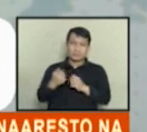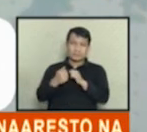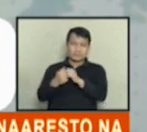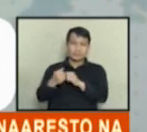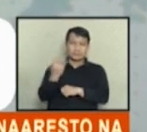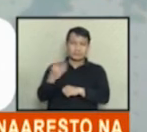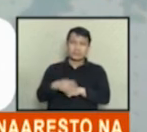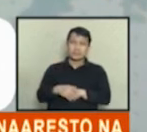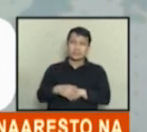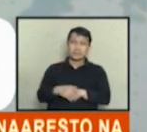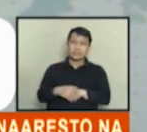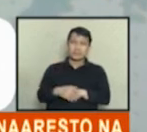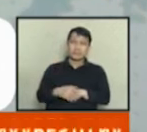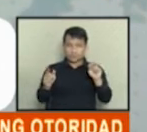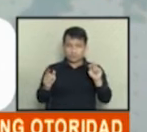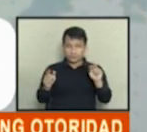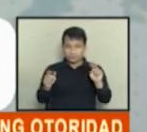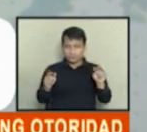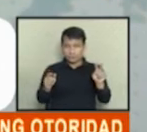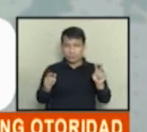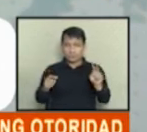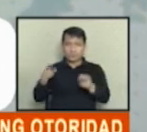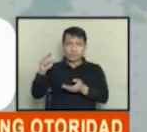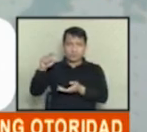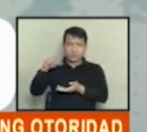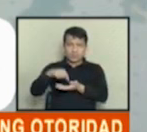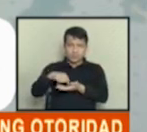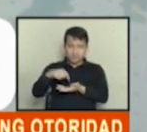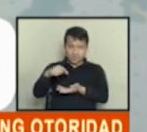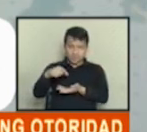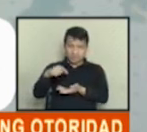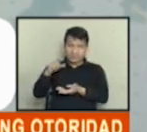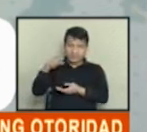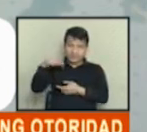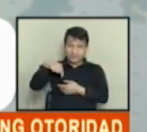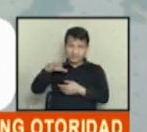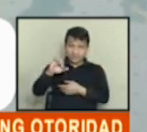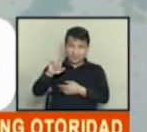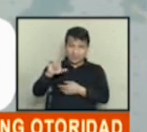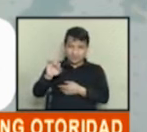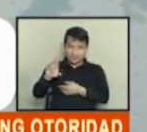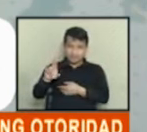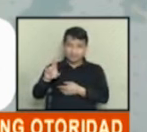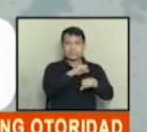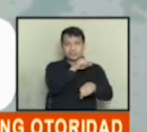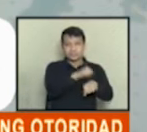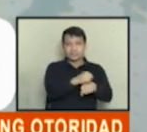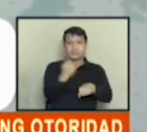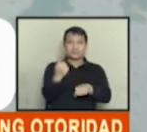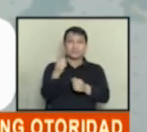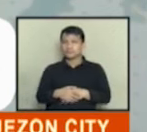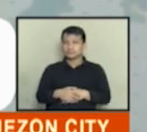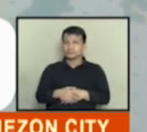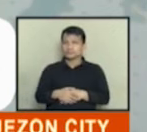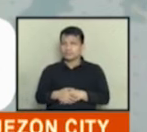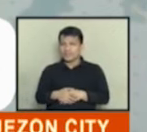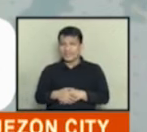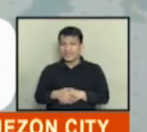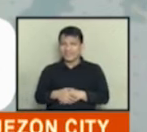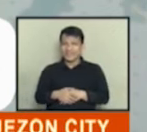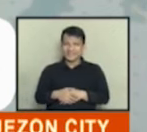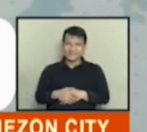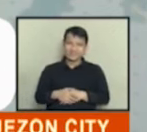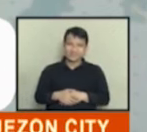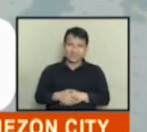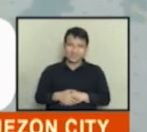sa trabaho? Since 2012, Qatar po at Singapore, magkasama po kami yung parehas niyan. Isang company, isang accommodation, isang lamesa